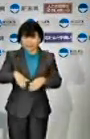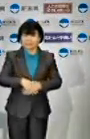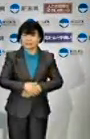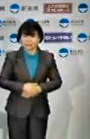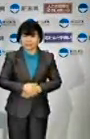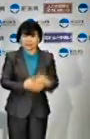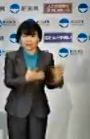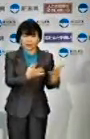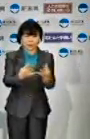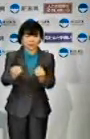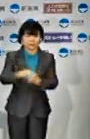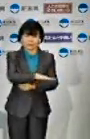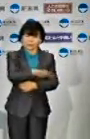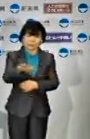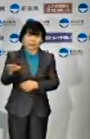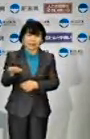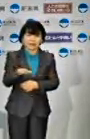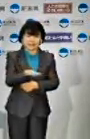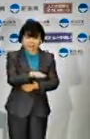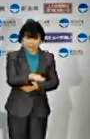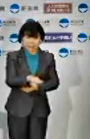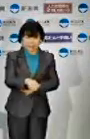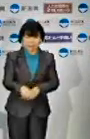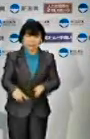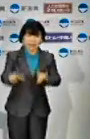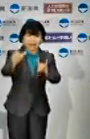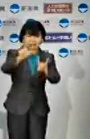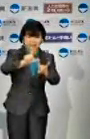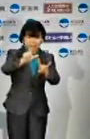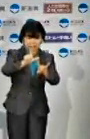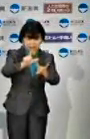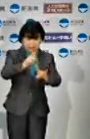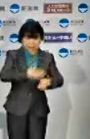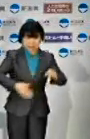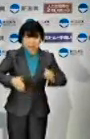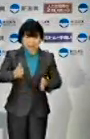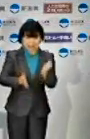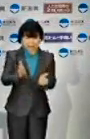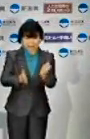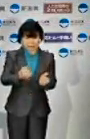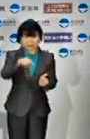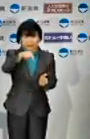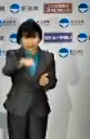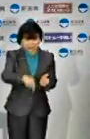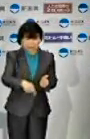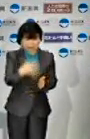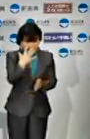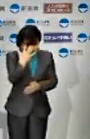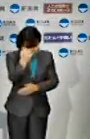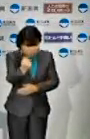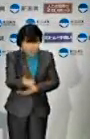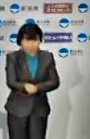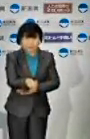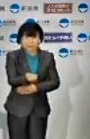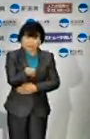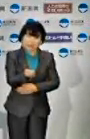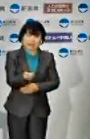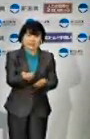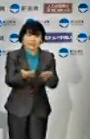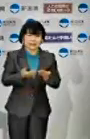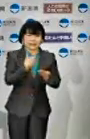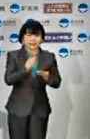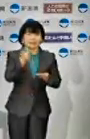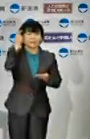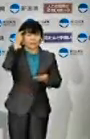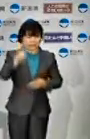この何でしょう、 ICT ヘルスケア立憲ということについて関心を持っていただけたらというふうに思